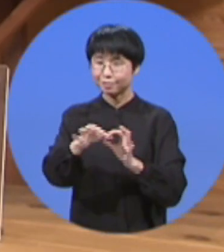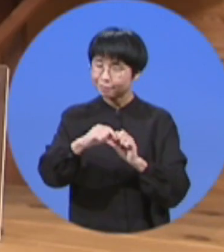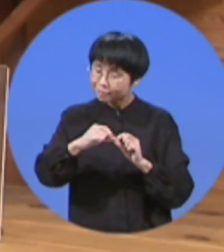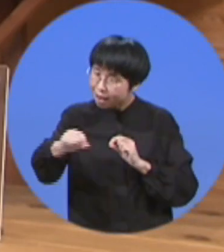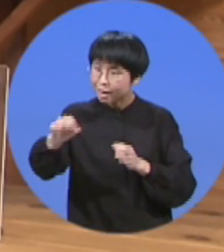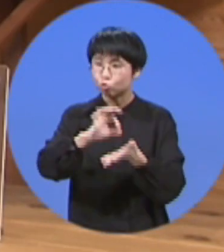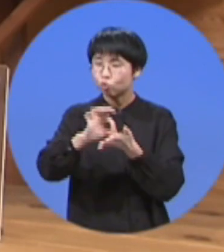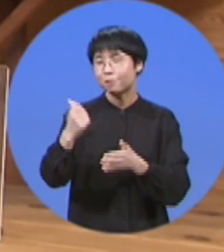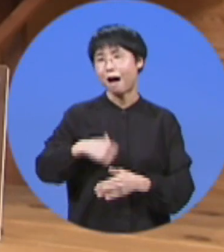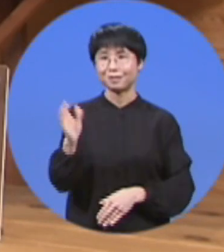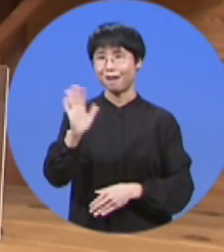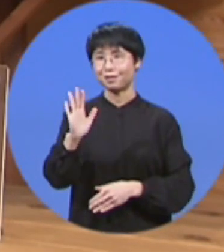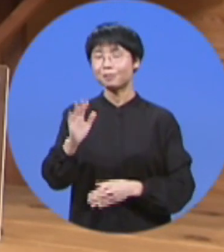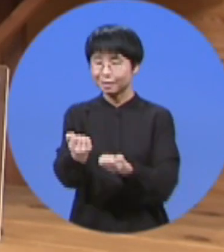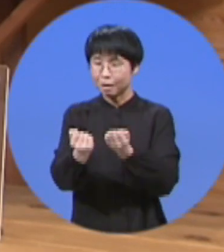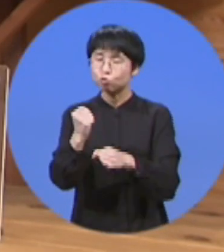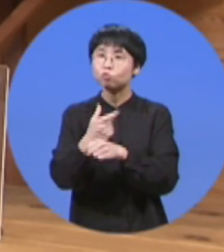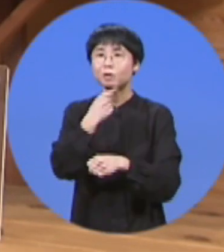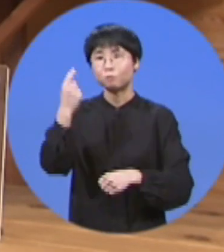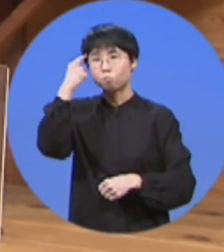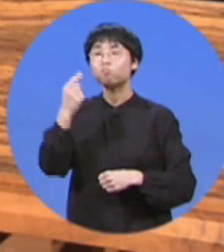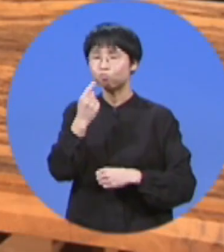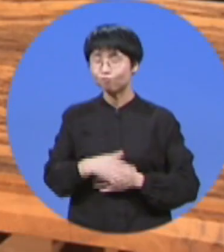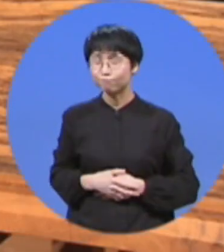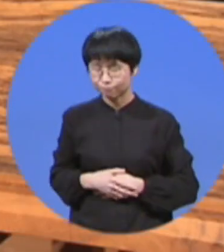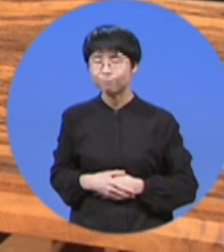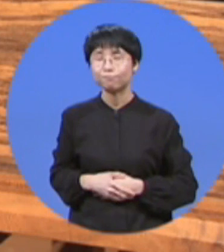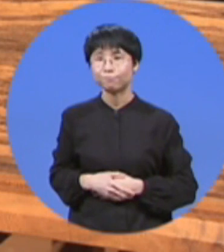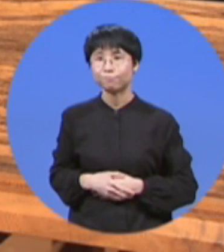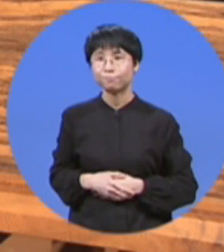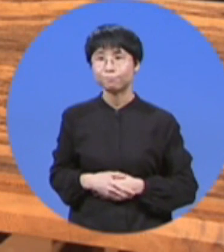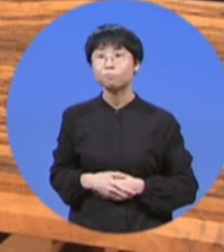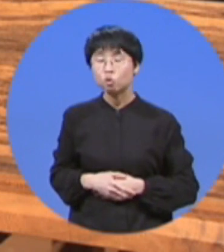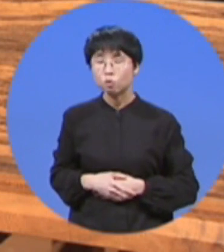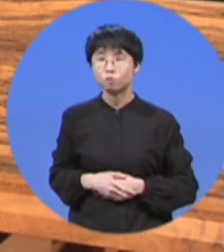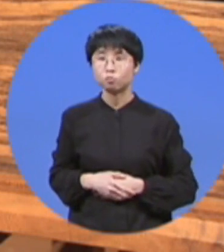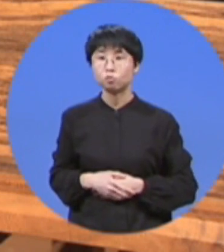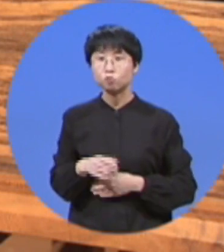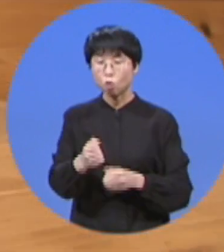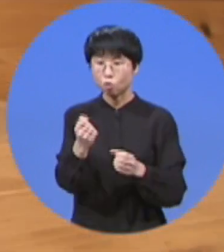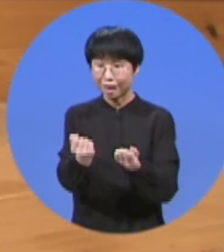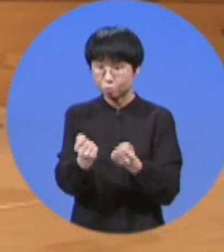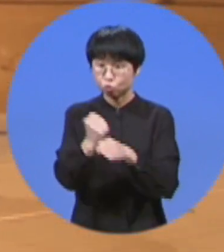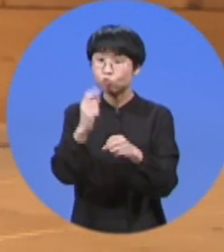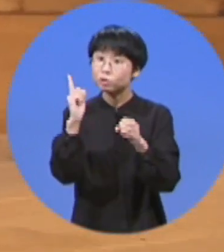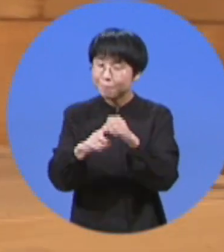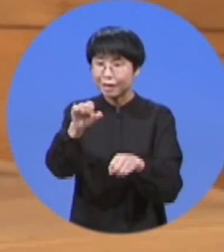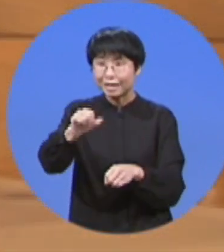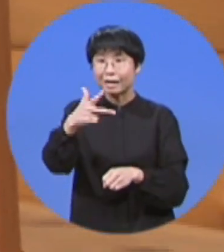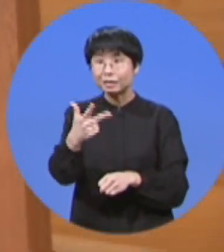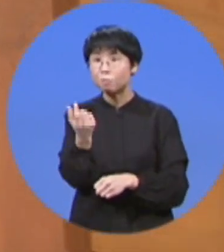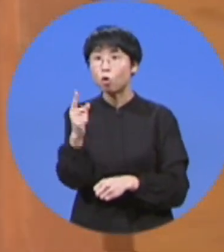飽きのこないような家具を作りたいと思っているので、そういう表現するのにはその差し物家具っていう